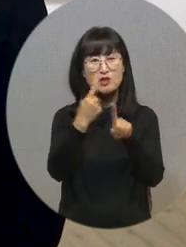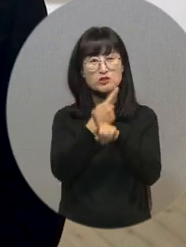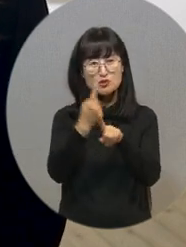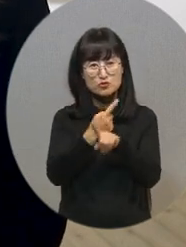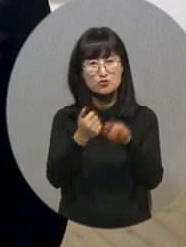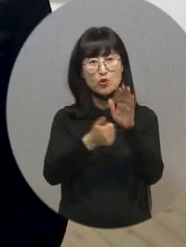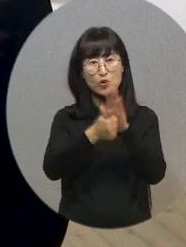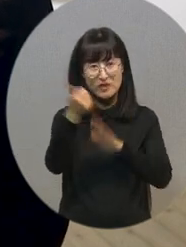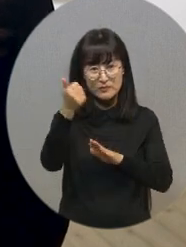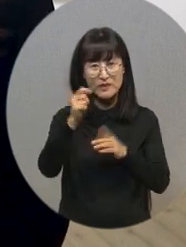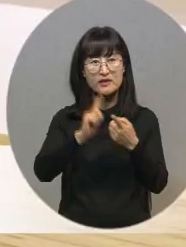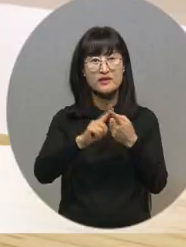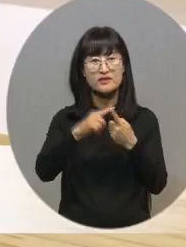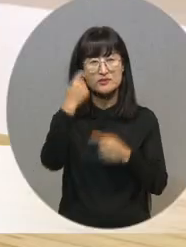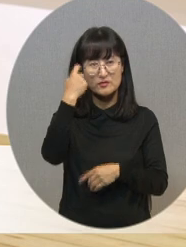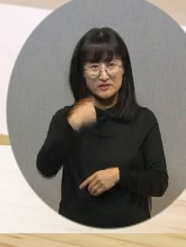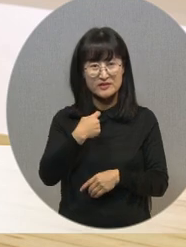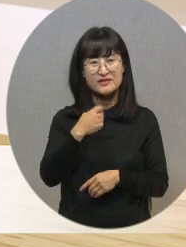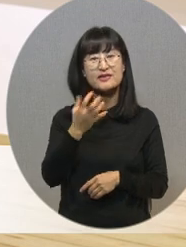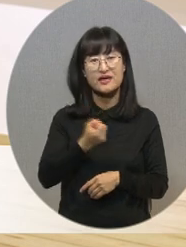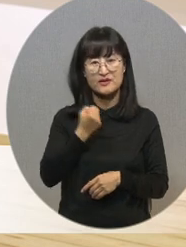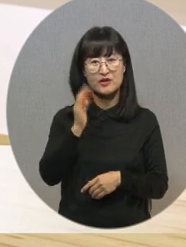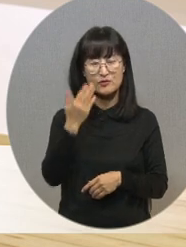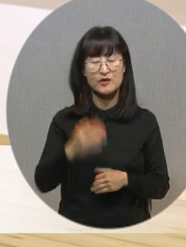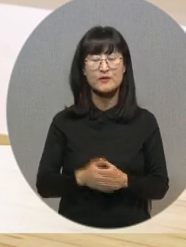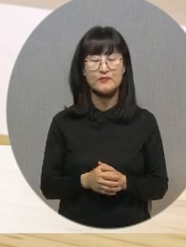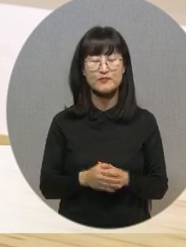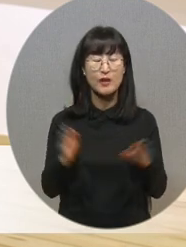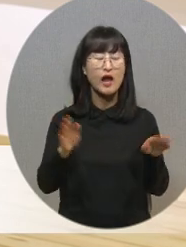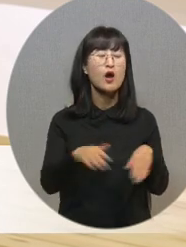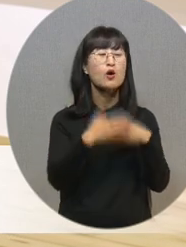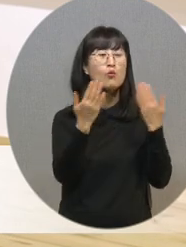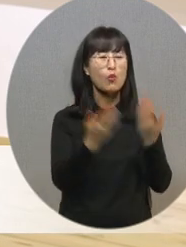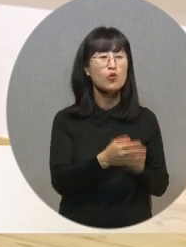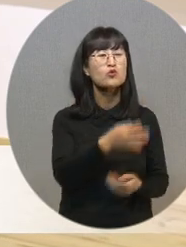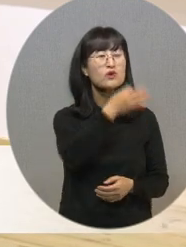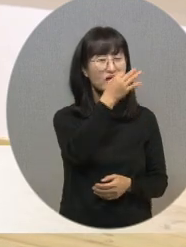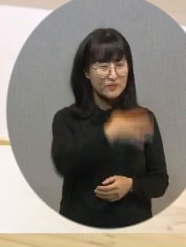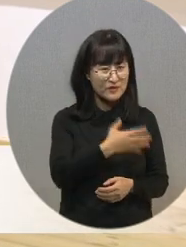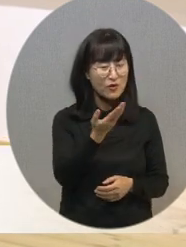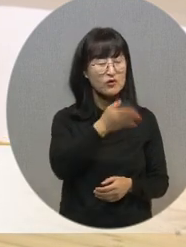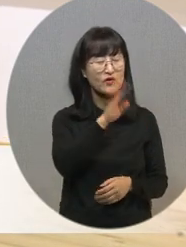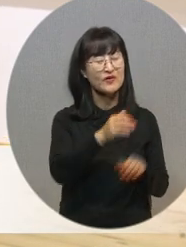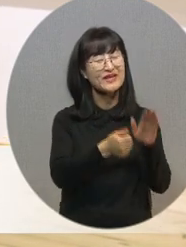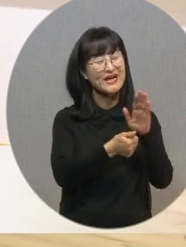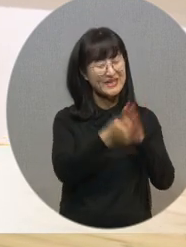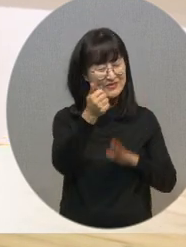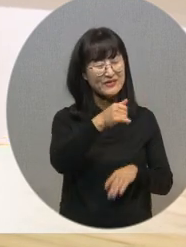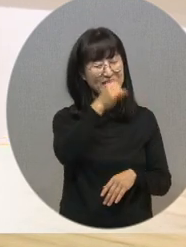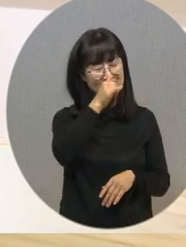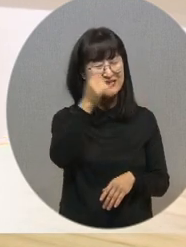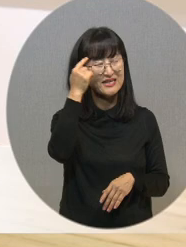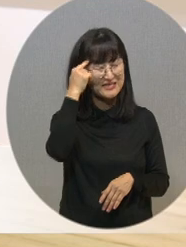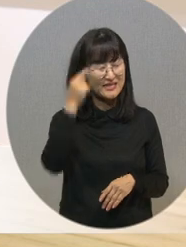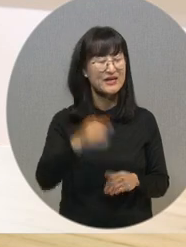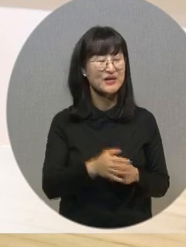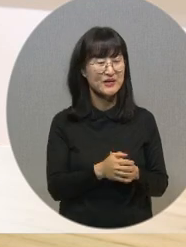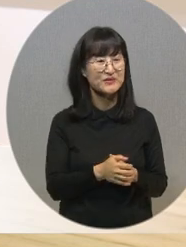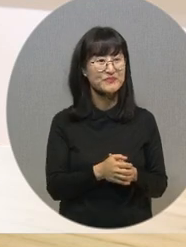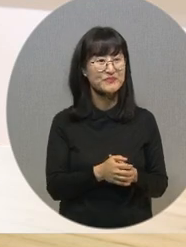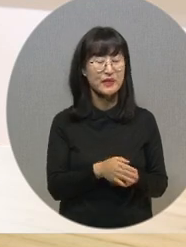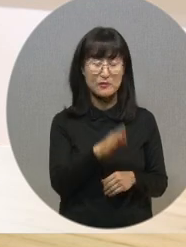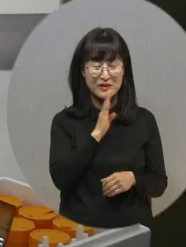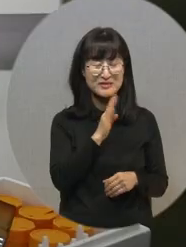깊이 느끼게 합니다. 모두가 힘든데 그래도 희망은 있다라고 생각합니다.